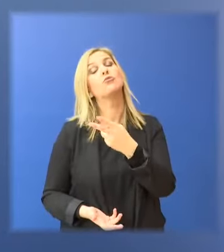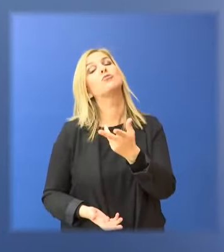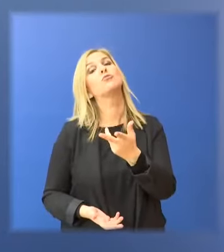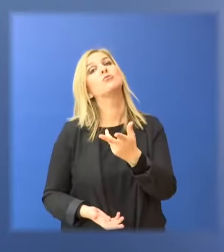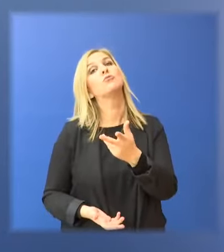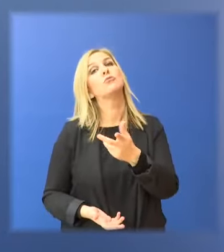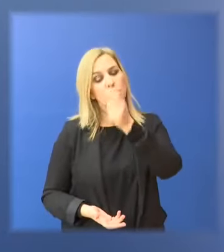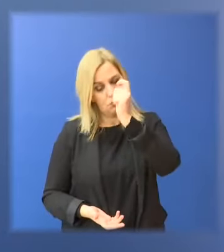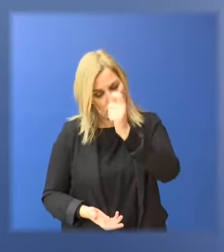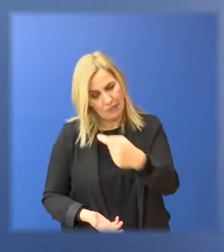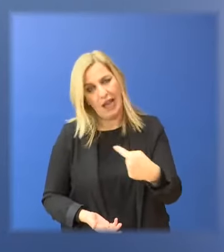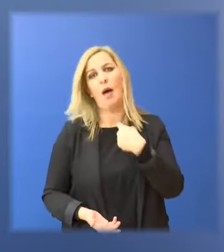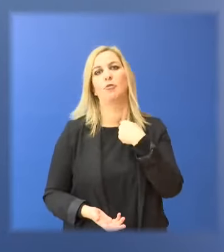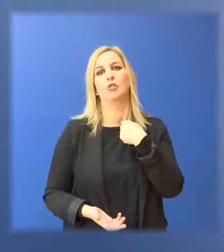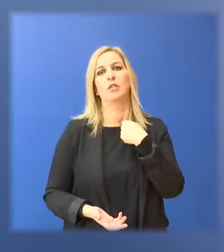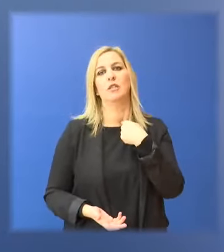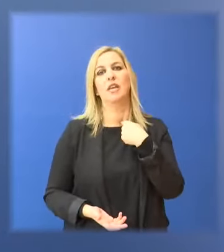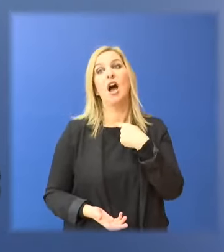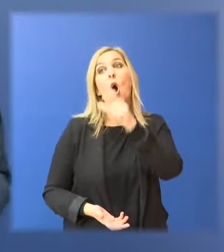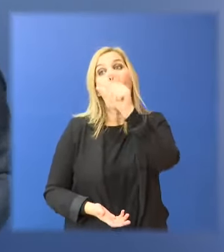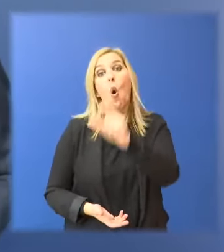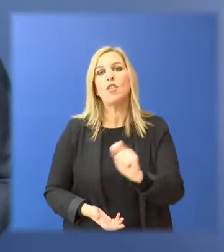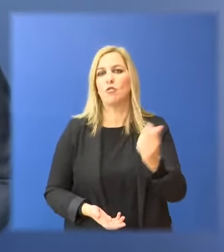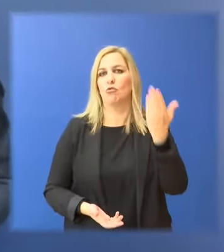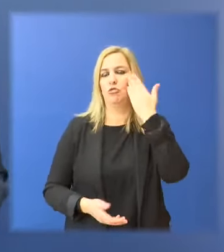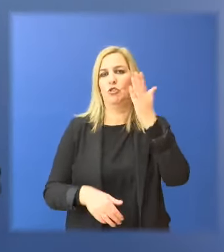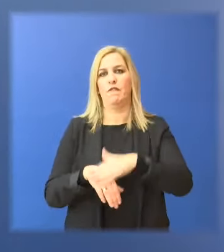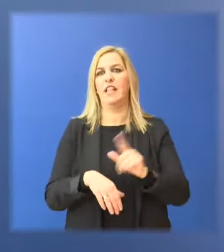είναι ακρίβεια εισαγόμενη, αλλά ακρίβεια του ίδιου. Τι απαντάτε?